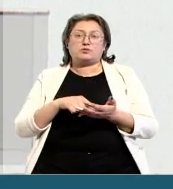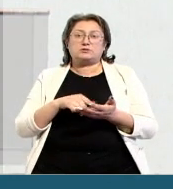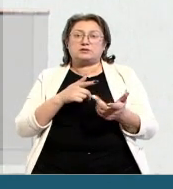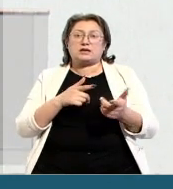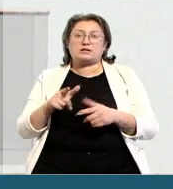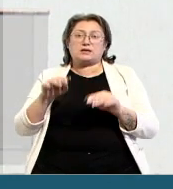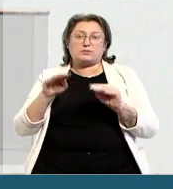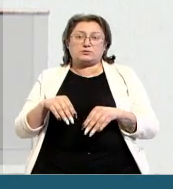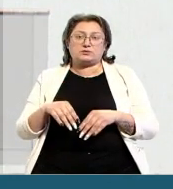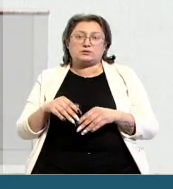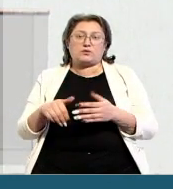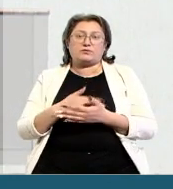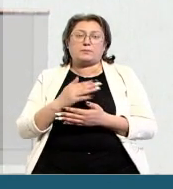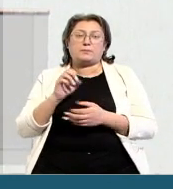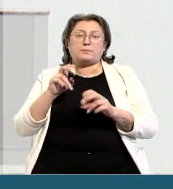тұруына мүмкіндік болады.